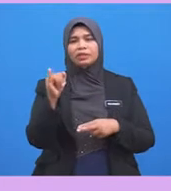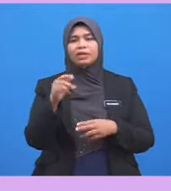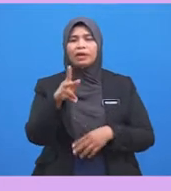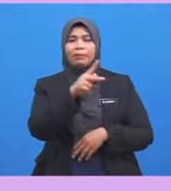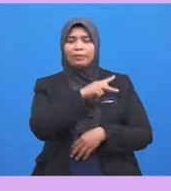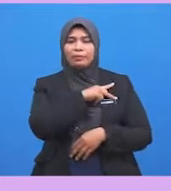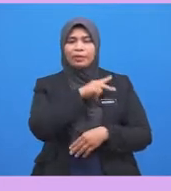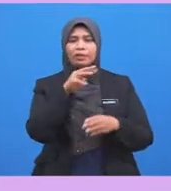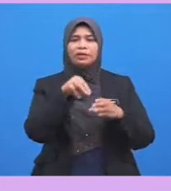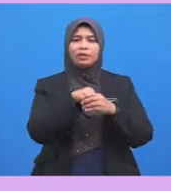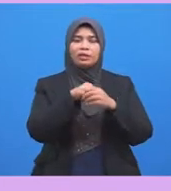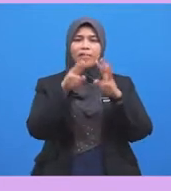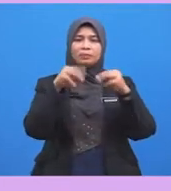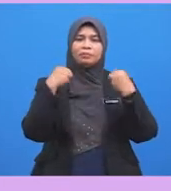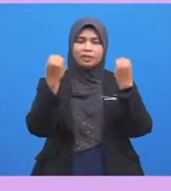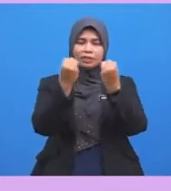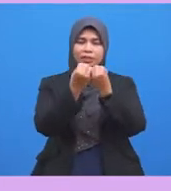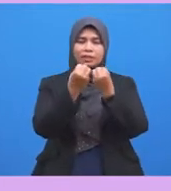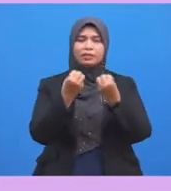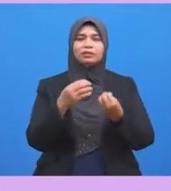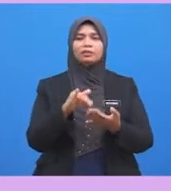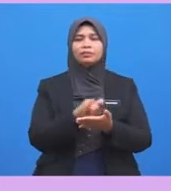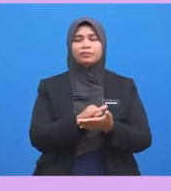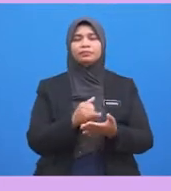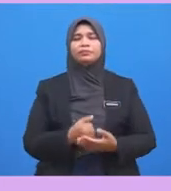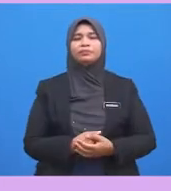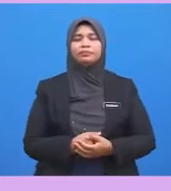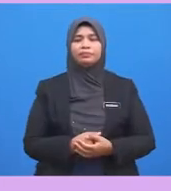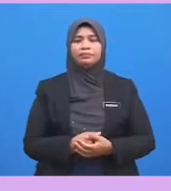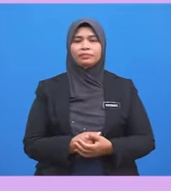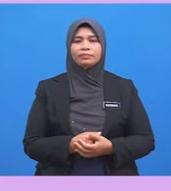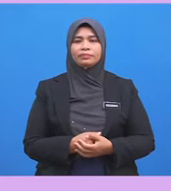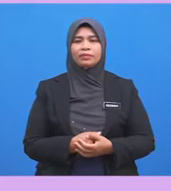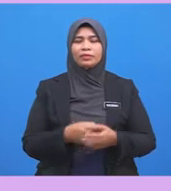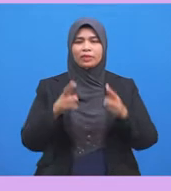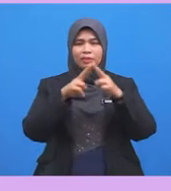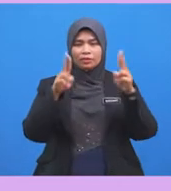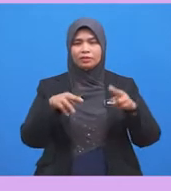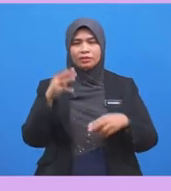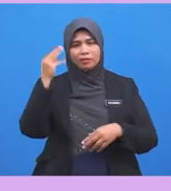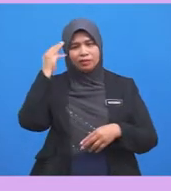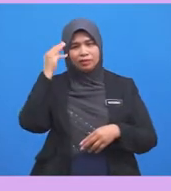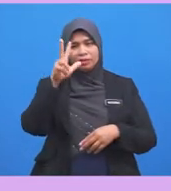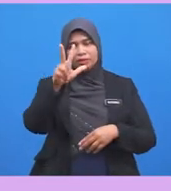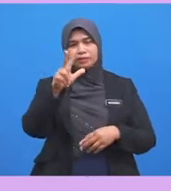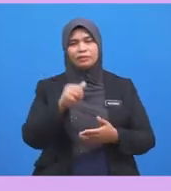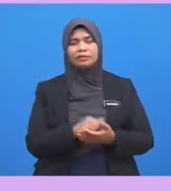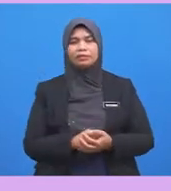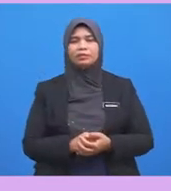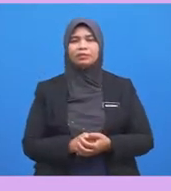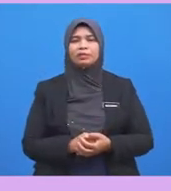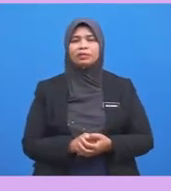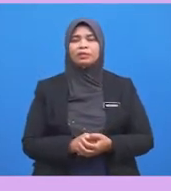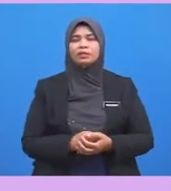menghormati pemimpin dalam masyarakat setempat. Uji minda ketiga. Isi